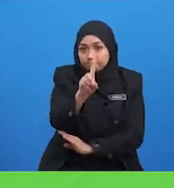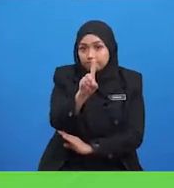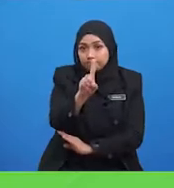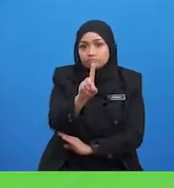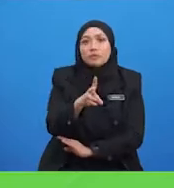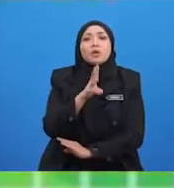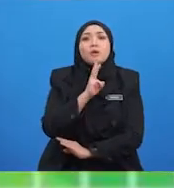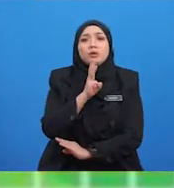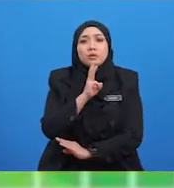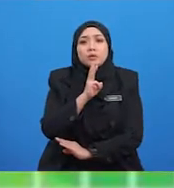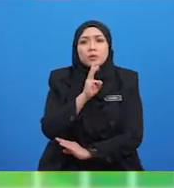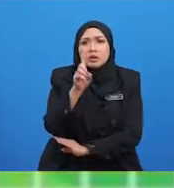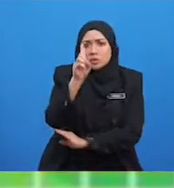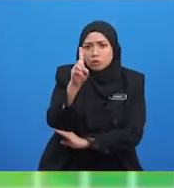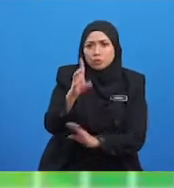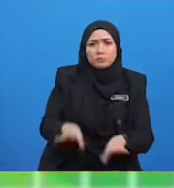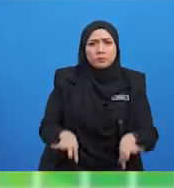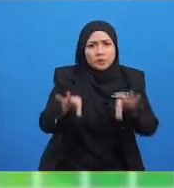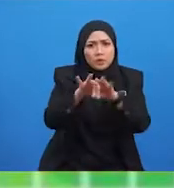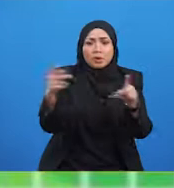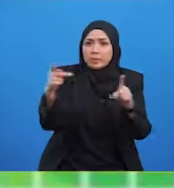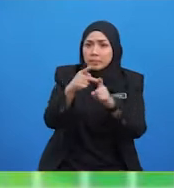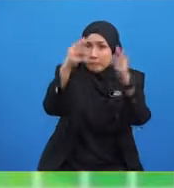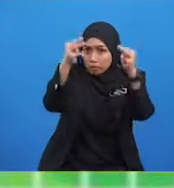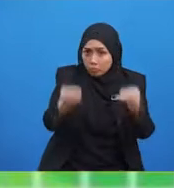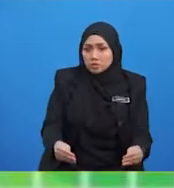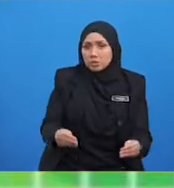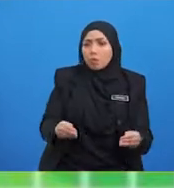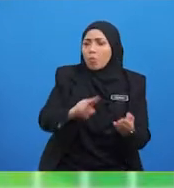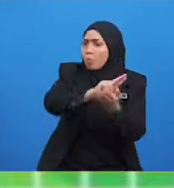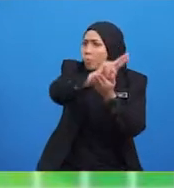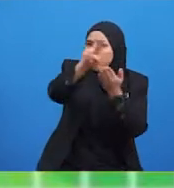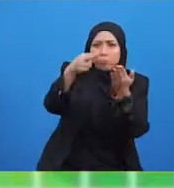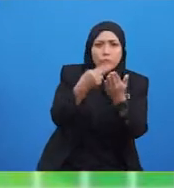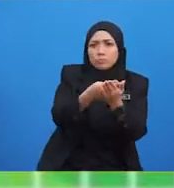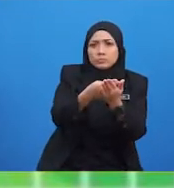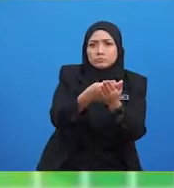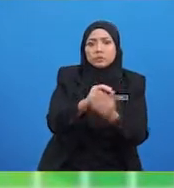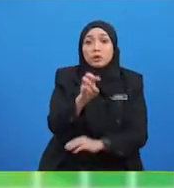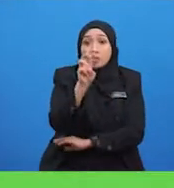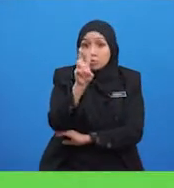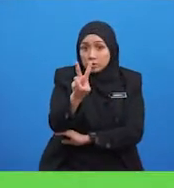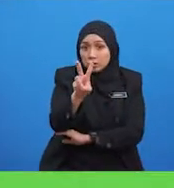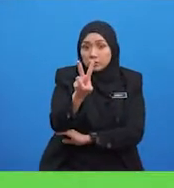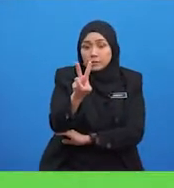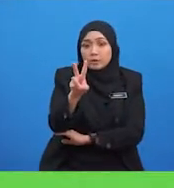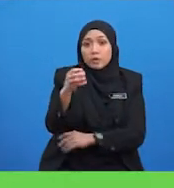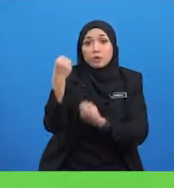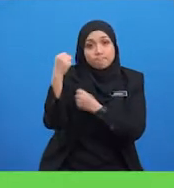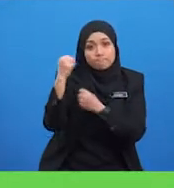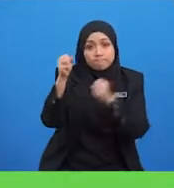Seterusnya pula, air merupakan satu kepentingan kepada manusia umumnya. Atlet